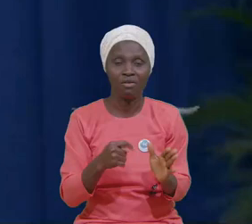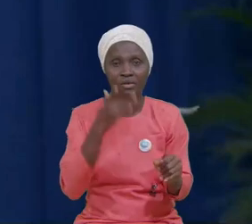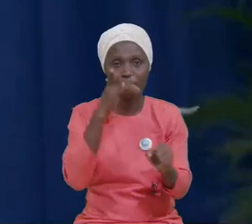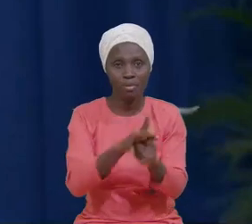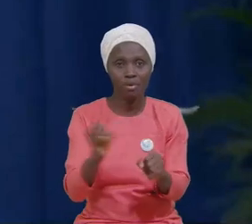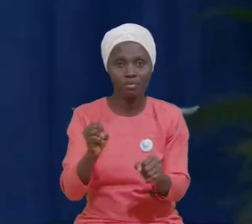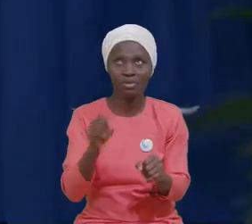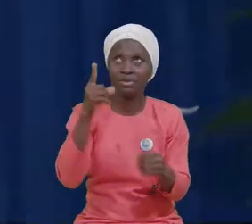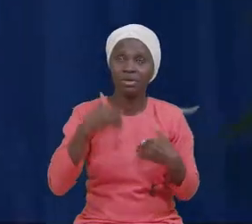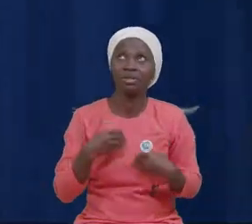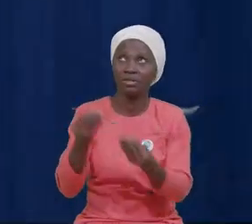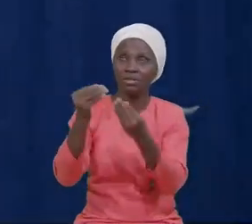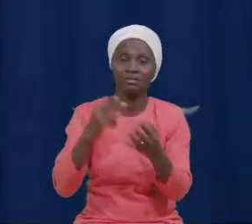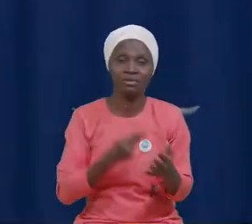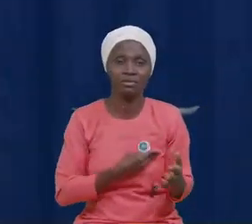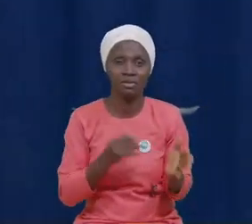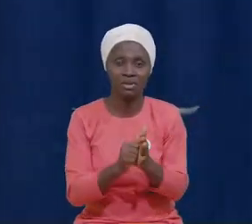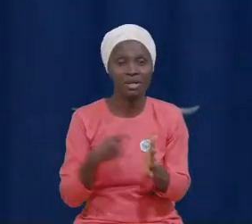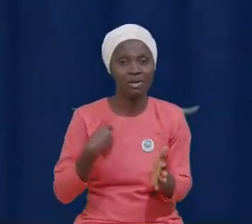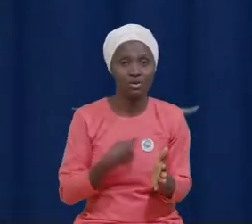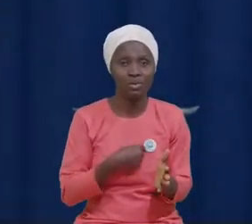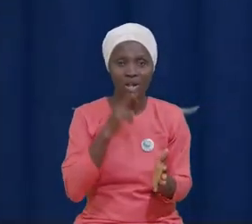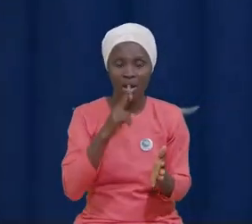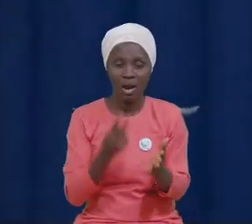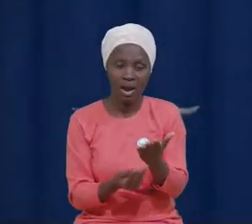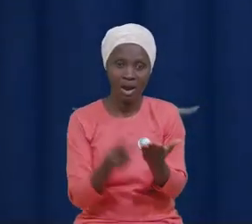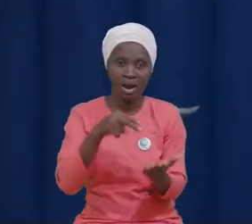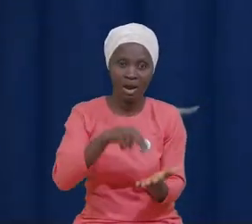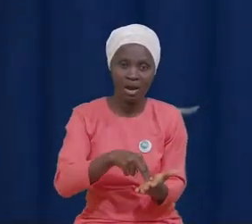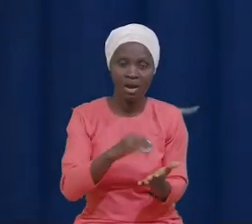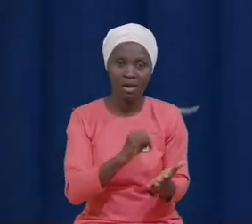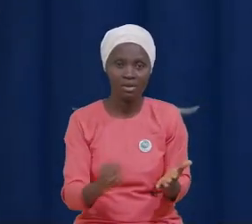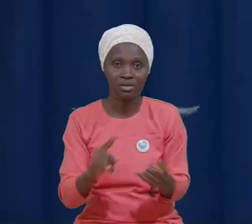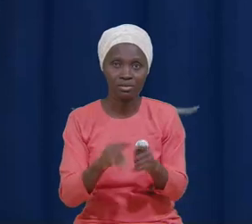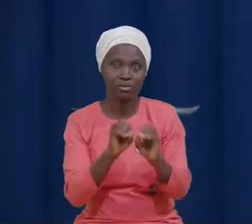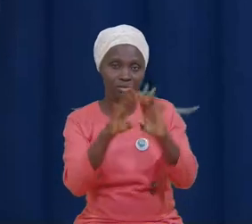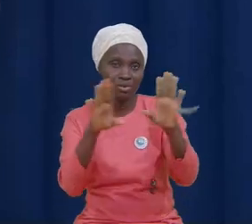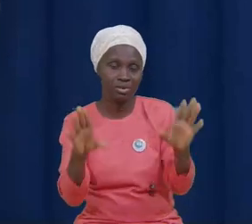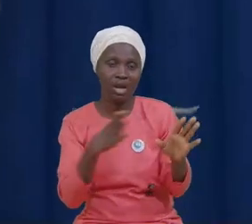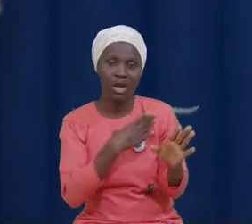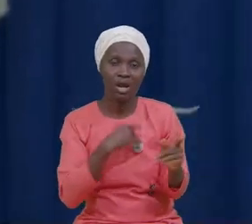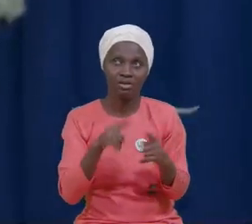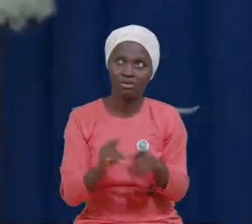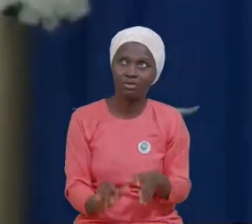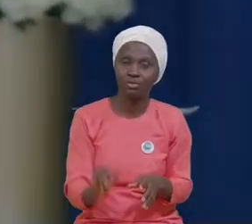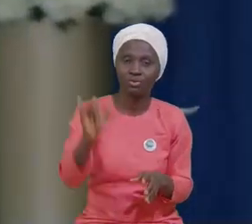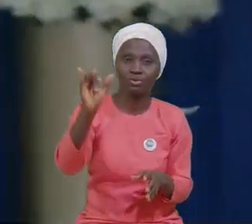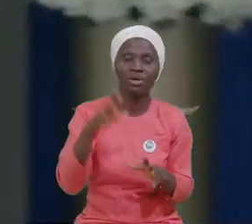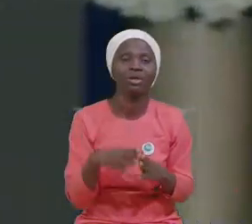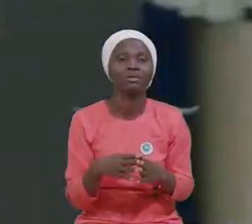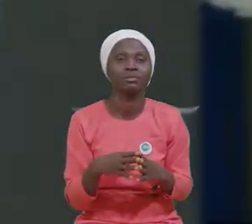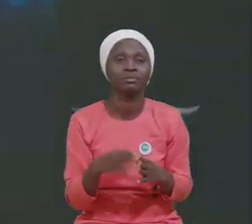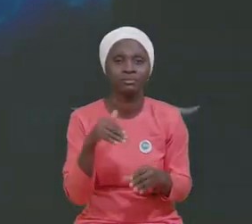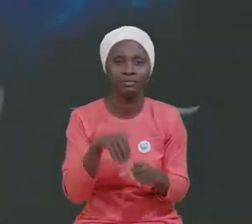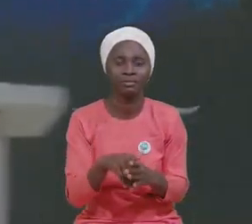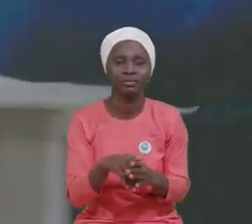l'accomplissement des promesses qu'il nous avait données. Maintenant, nous nous levons pour briller et pour prendre